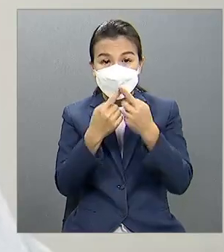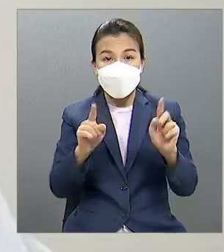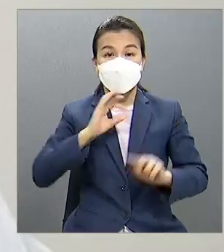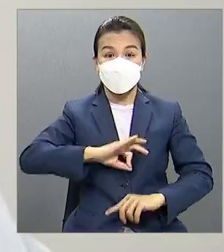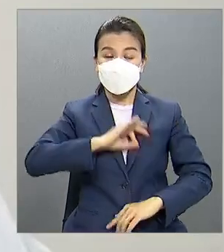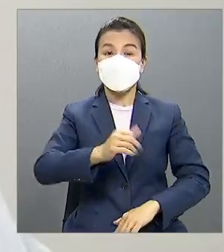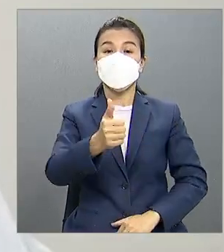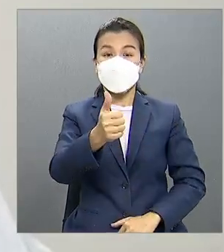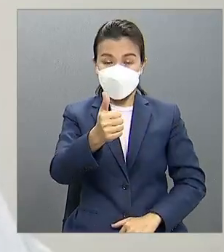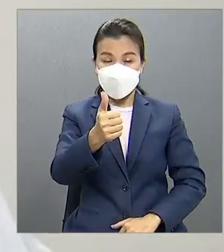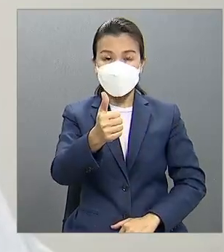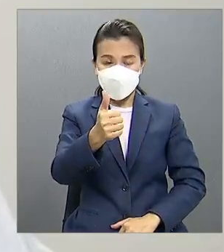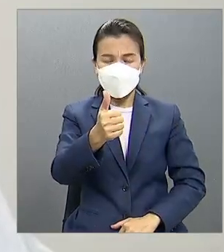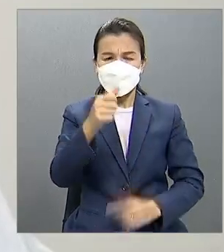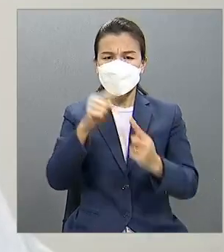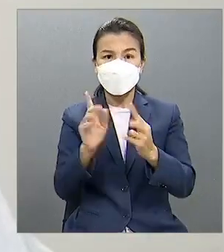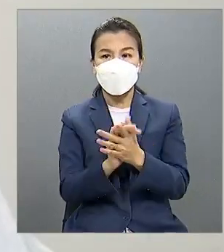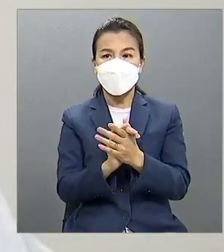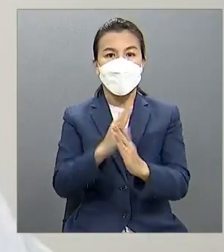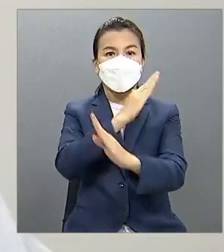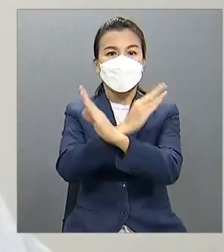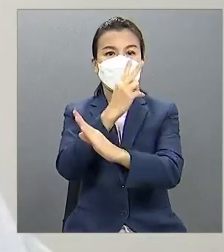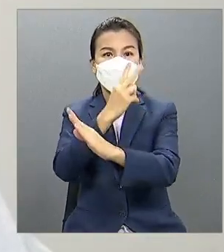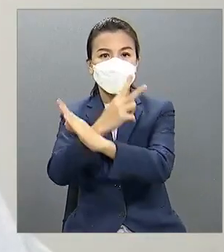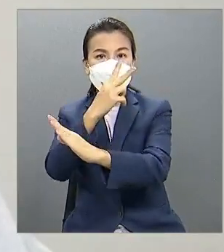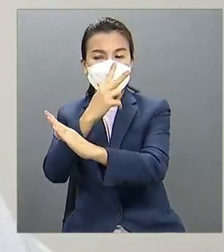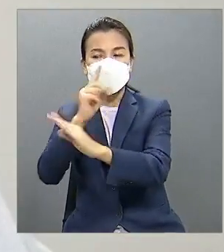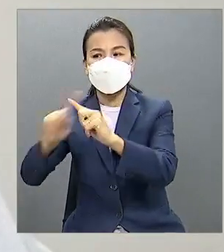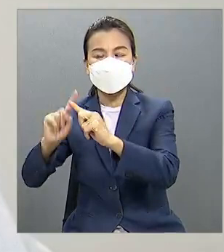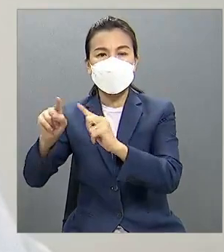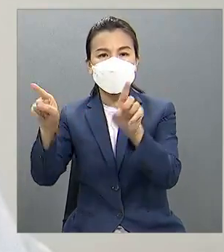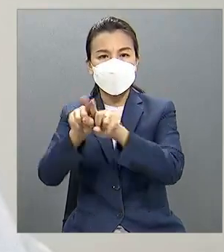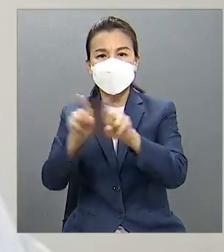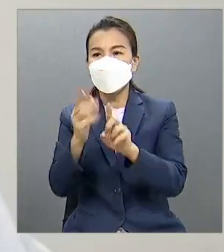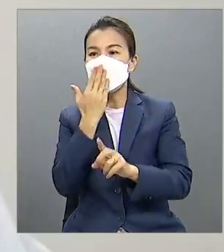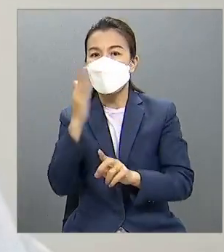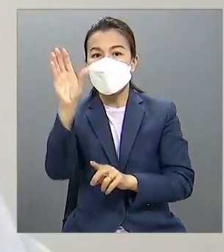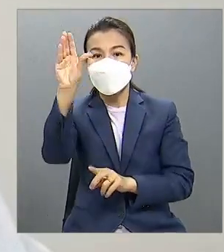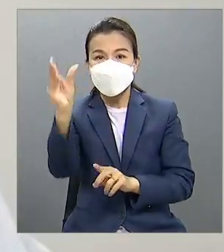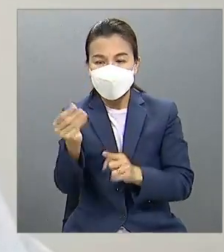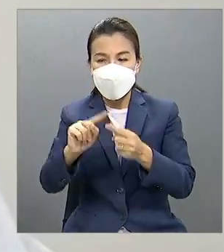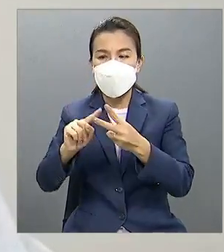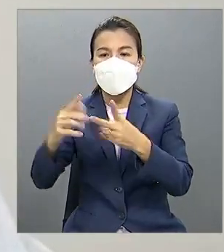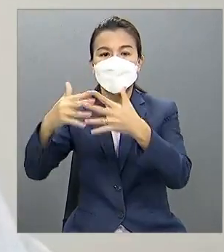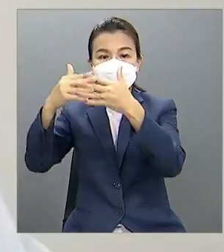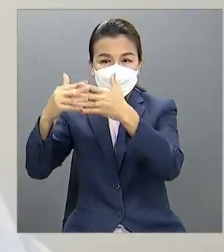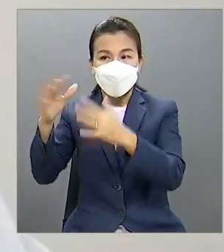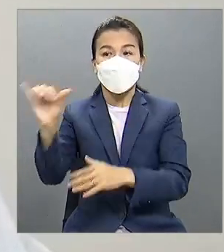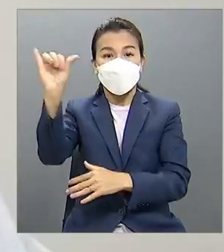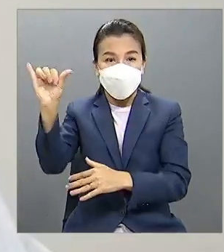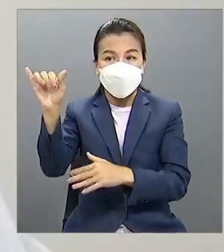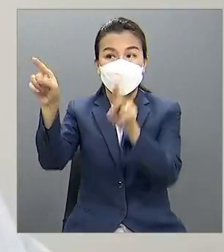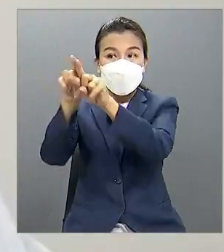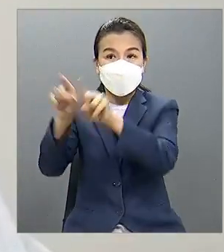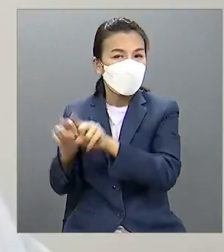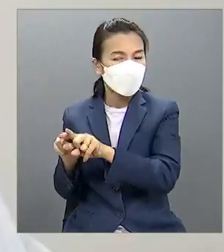ราดเหมือนกับในแอฟริกาใต้ในอเมริกาหรือในยุโรปนะครับทั้งนี้เนื่องจากว่าประชาชนให้